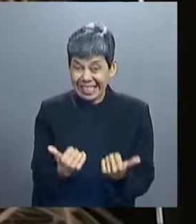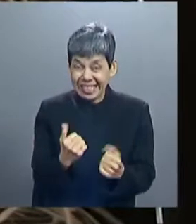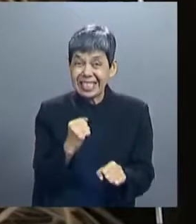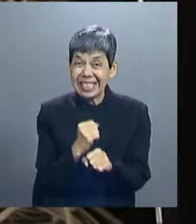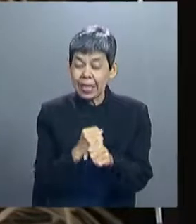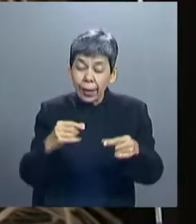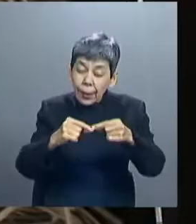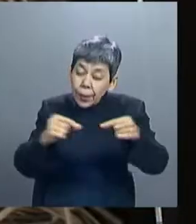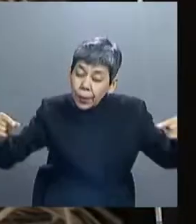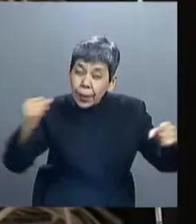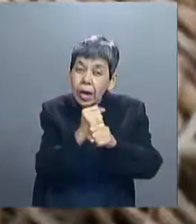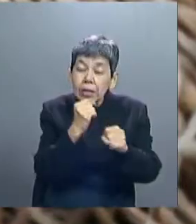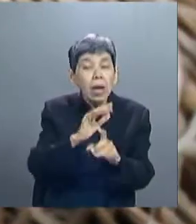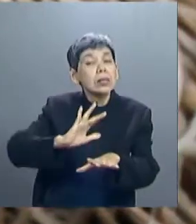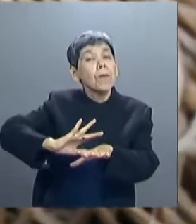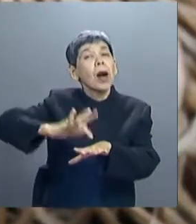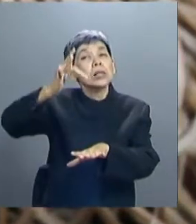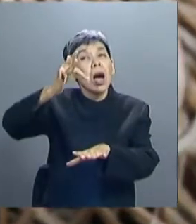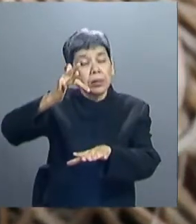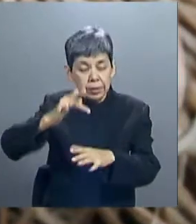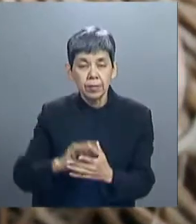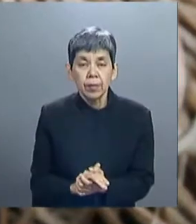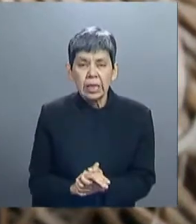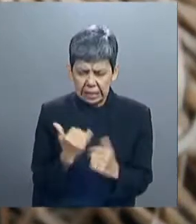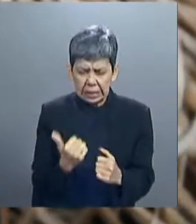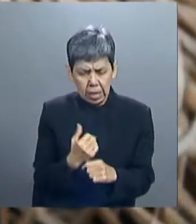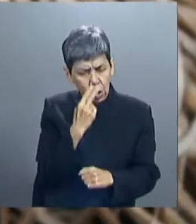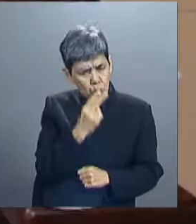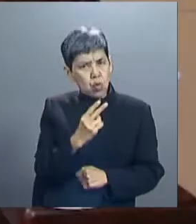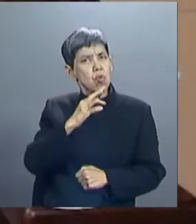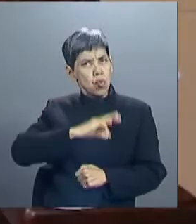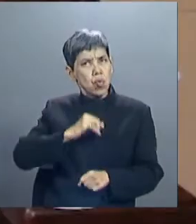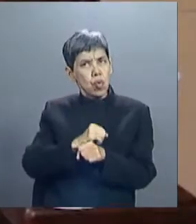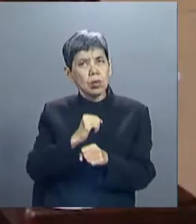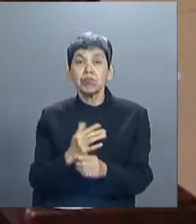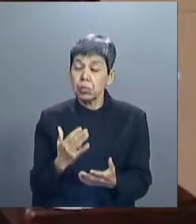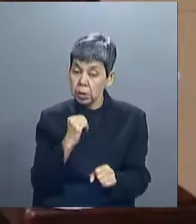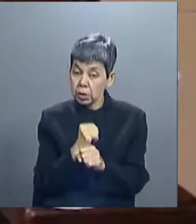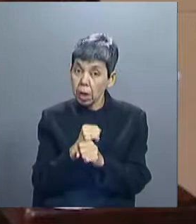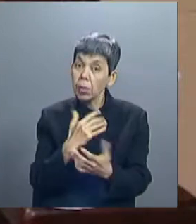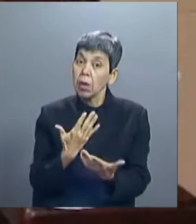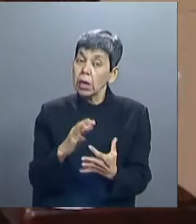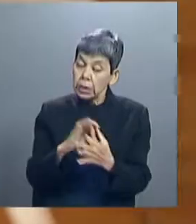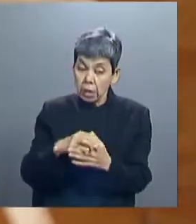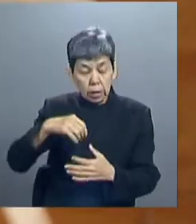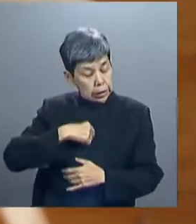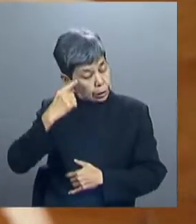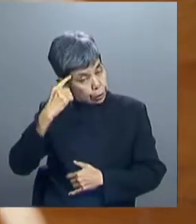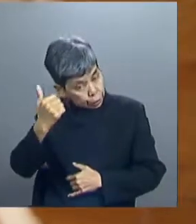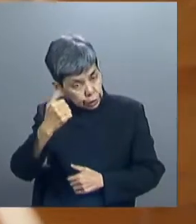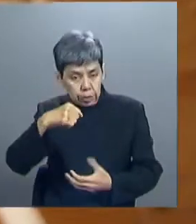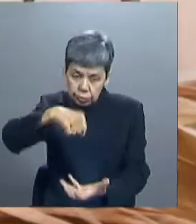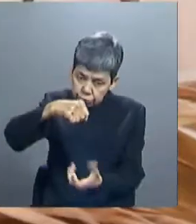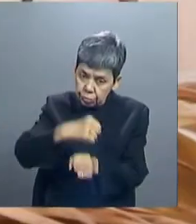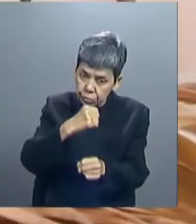แค่เส้นใยที่เกิดจากธรรมชาติในท้องถิ่นแต่สิ่งเหล่านี้สามารถนำมาสร้างมูลค่าทางความคิดและยังสร้